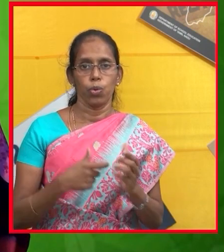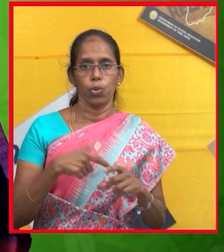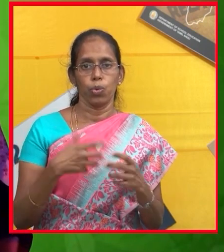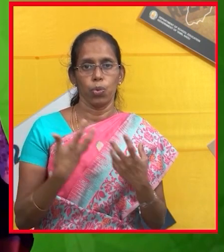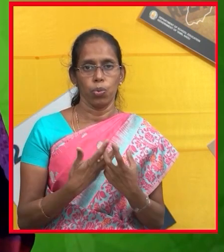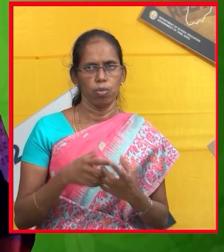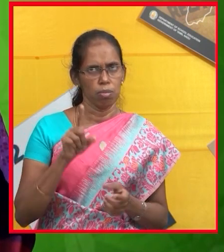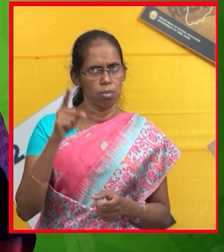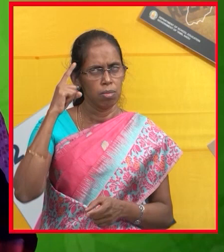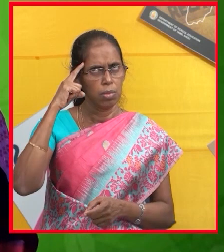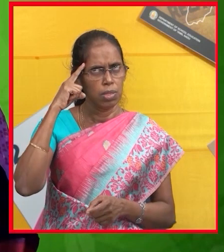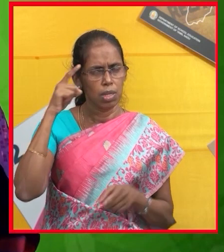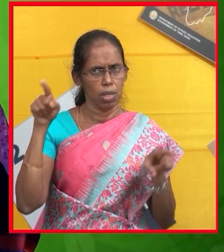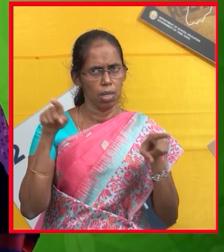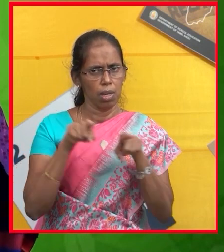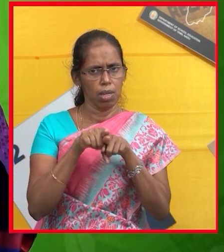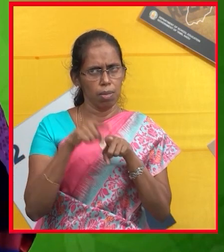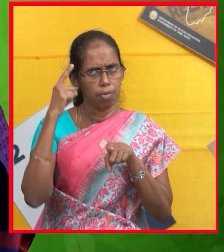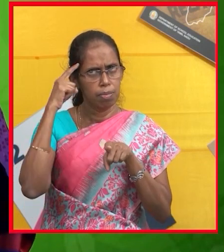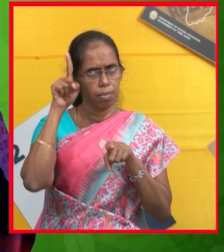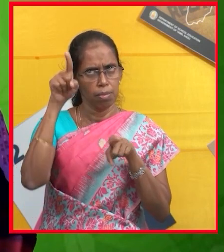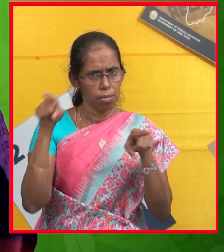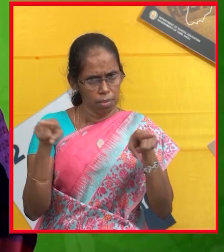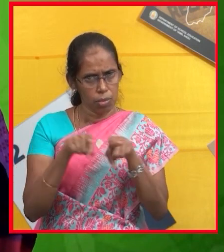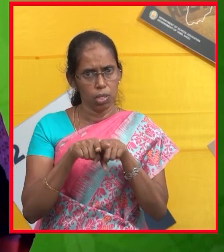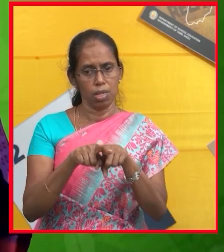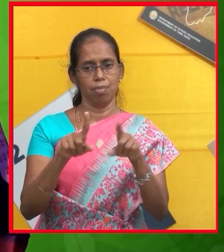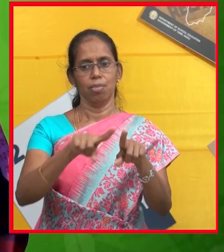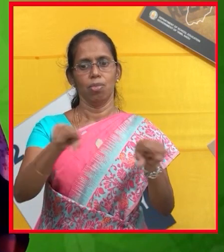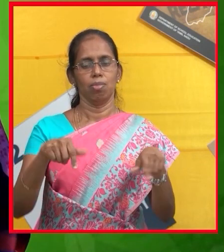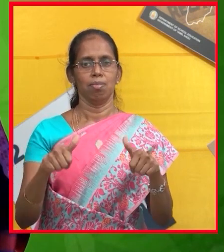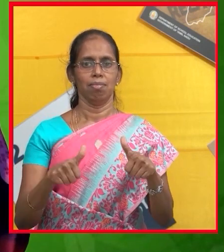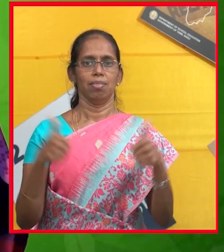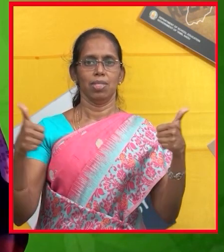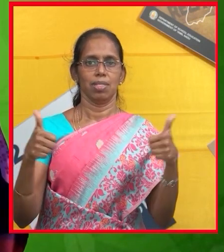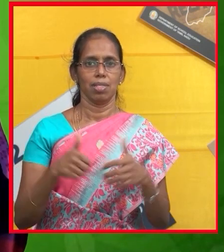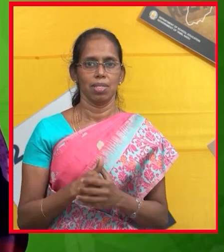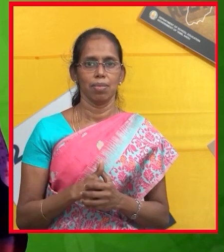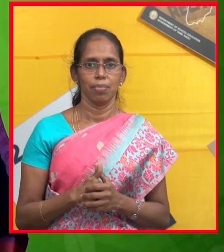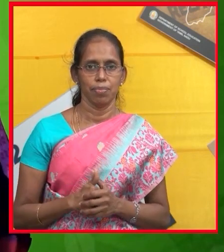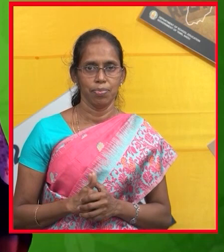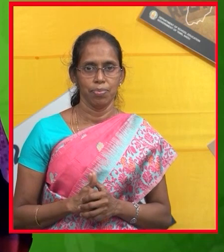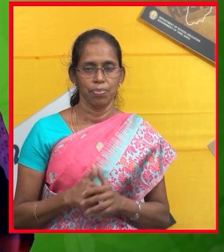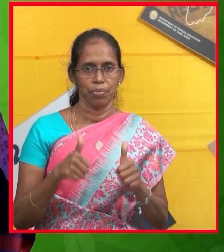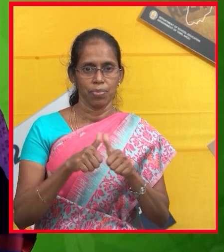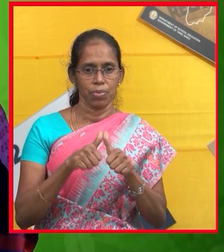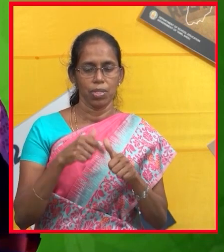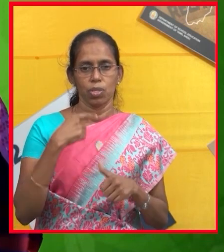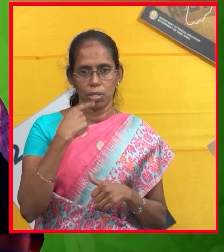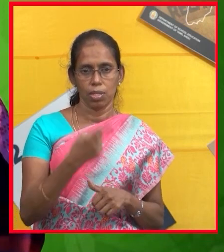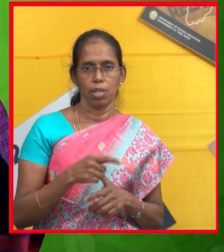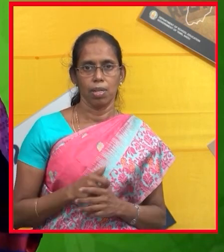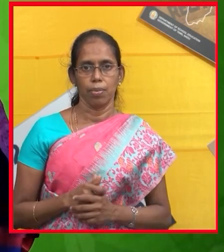ஒரே சிந்தனையில் செயல்பட்டது தான் எங்களை வந்து சக்ஸஸ் பண்ண வச்சுருக்கு. வார்த்திகா ஜோஷி சொன்னதான் சொல்கிறாங்க, இவங்க அவங்களோட